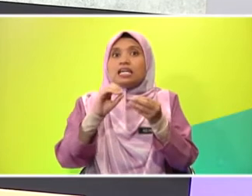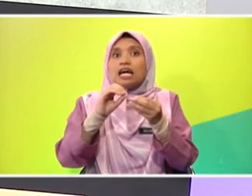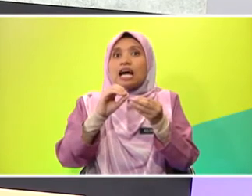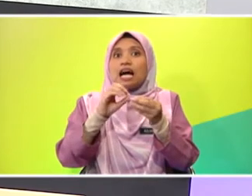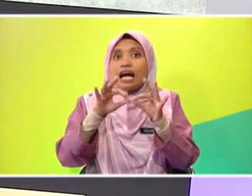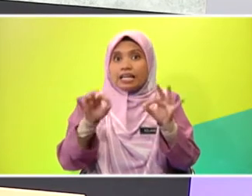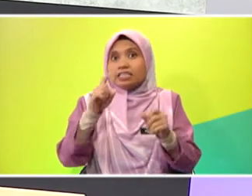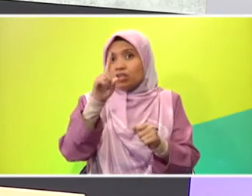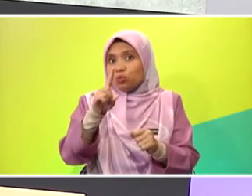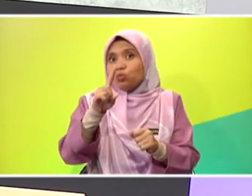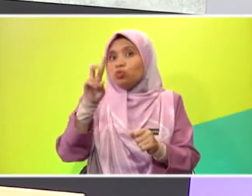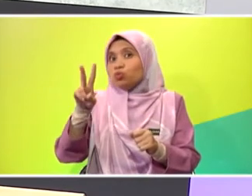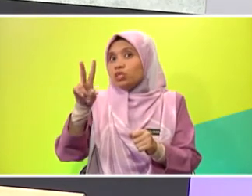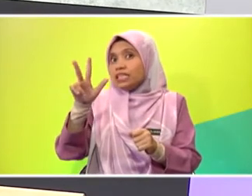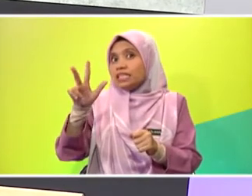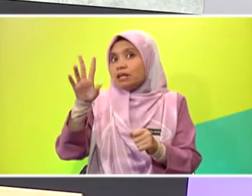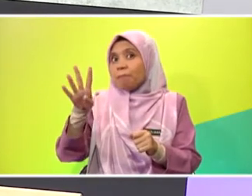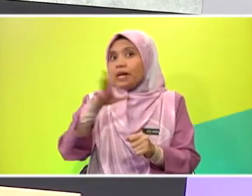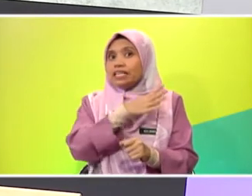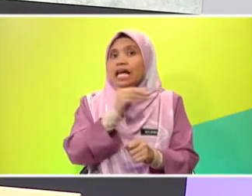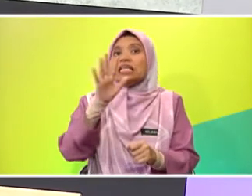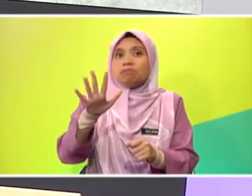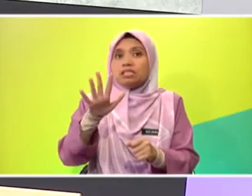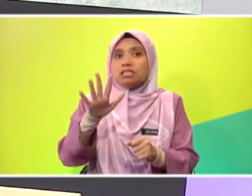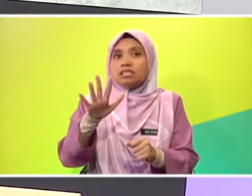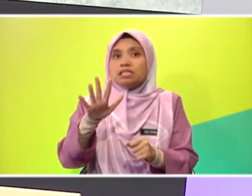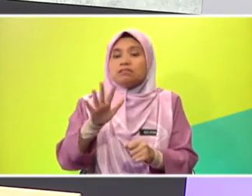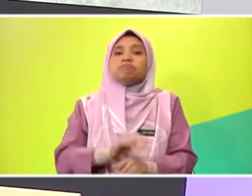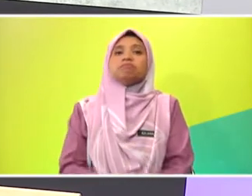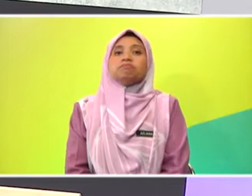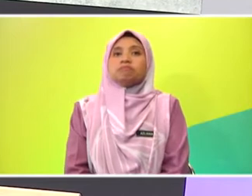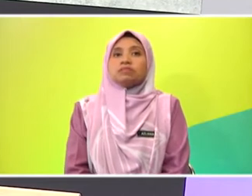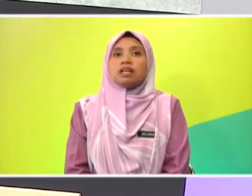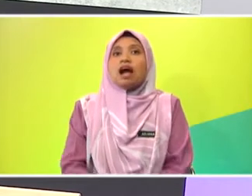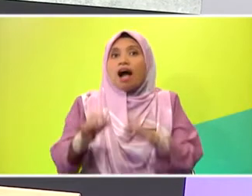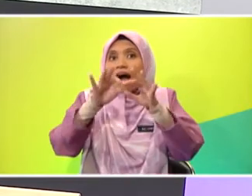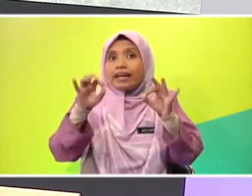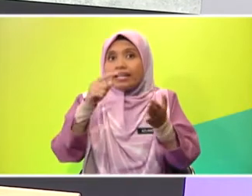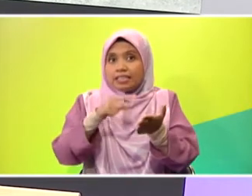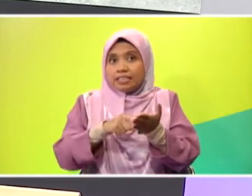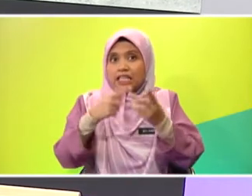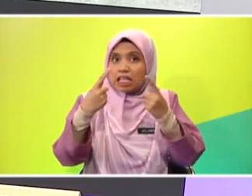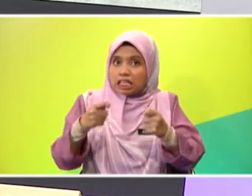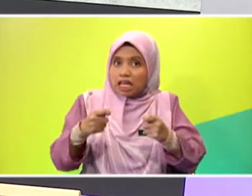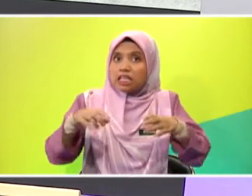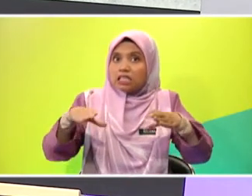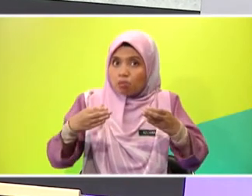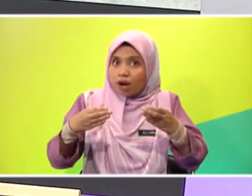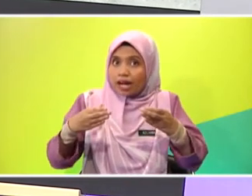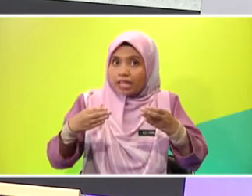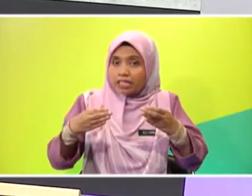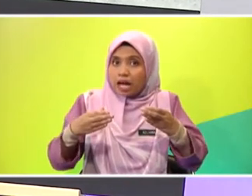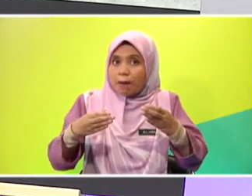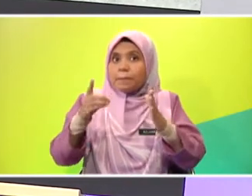dan ayat 5 untuk pengetahuan anak murid di rumah ada untuk penonton karena juga ayat ini telah dibina berdasarkan